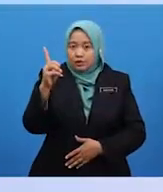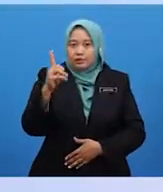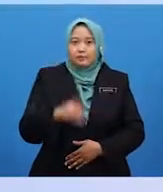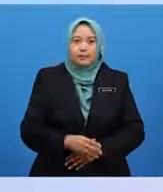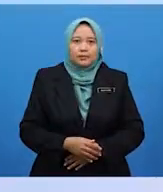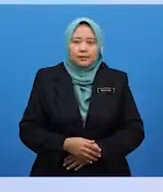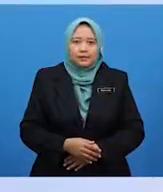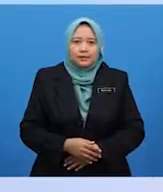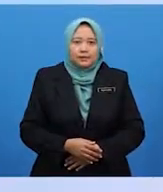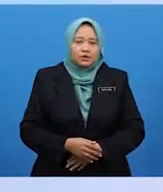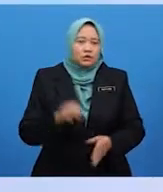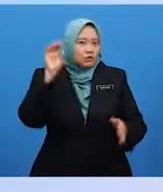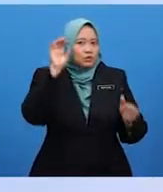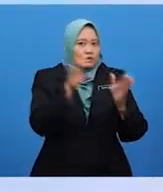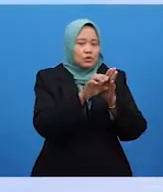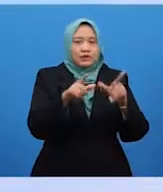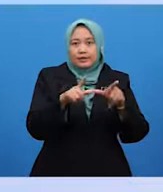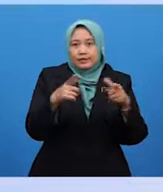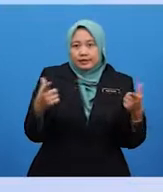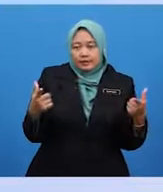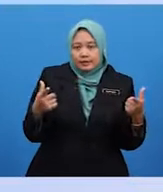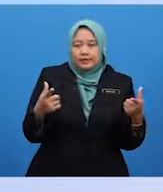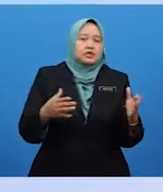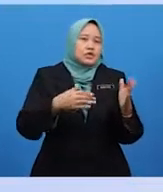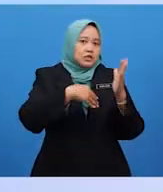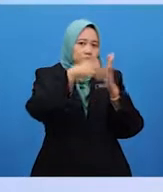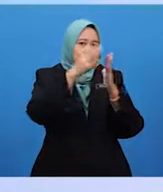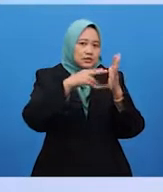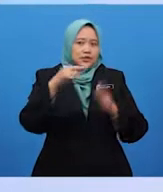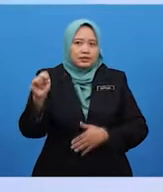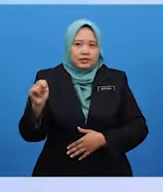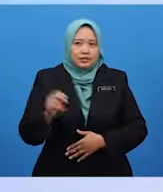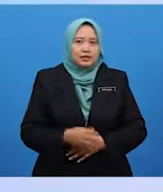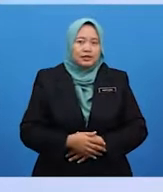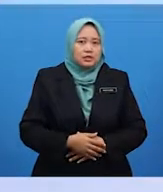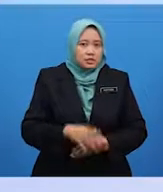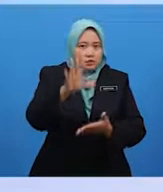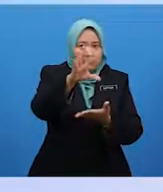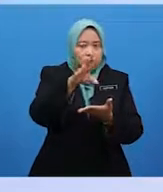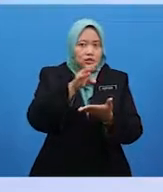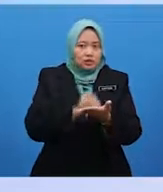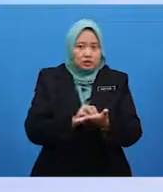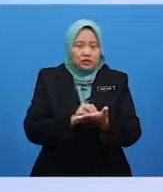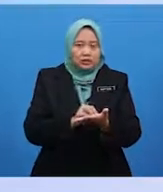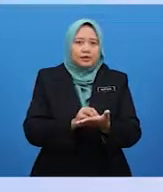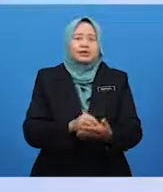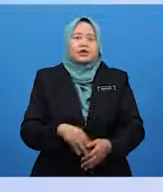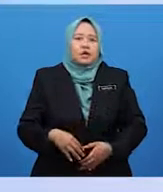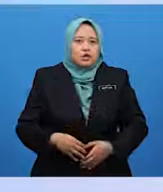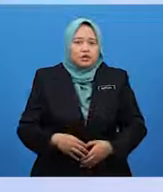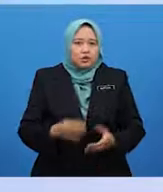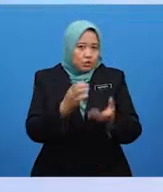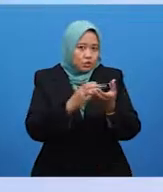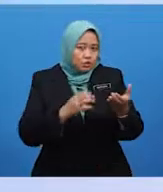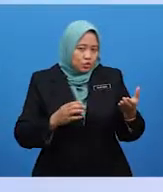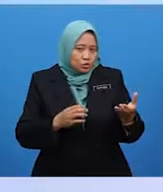karya dua dimensi ialah catan, seni cetak, corak pada kain batik, reka bentuk grafik,